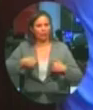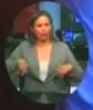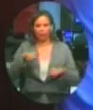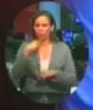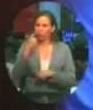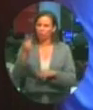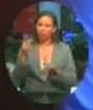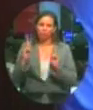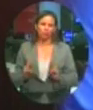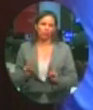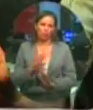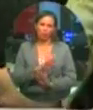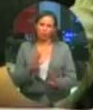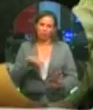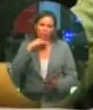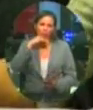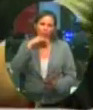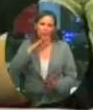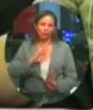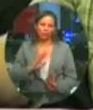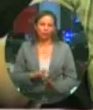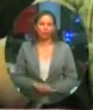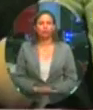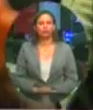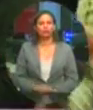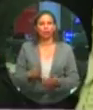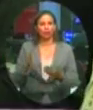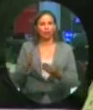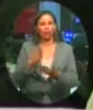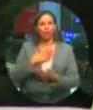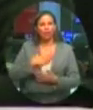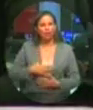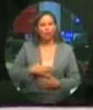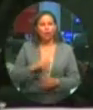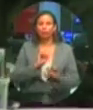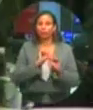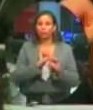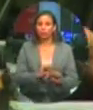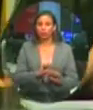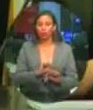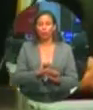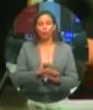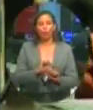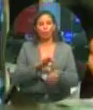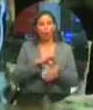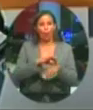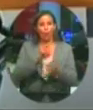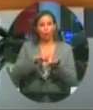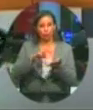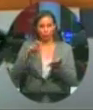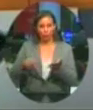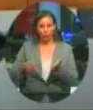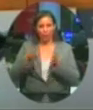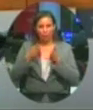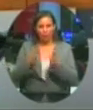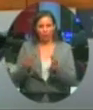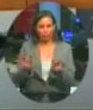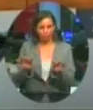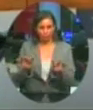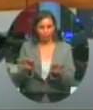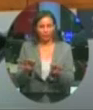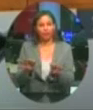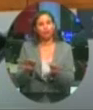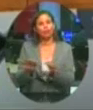כאן. ההחלטה על השביתה נובעת מתוך כוונה לגבות את הרופאים המתפטרים מהמחלקה המטו-אונקולוגית, ומביעה לפני